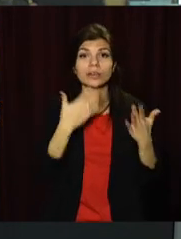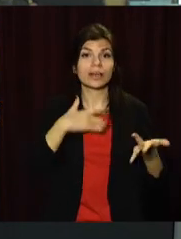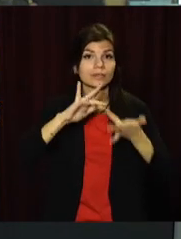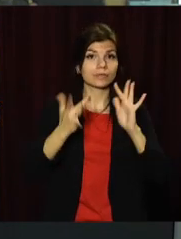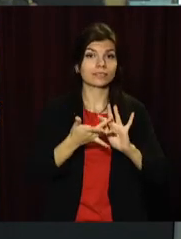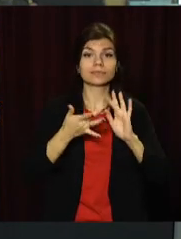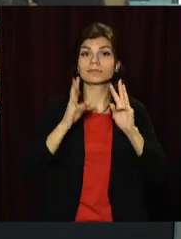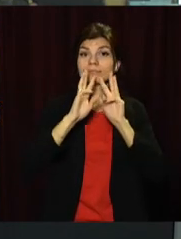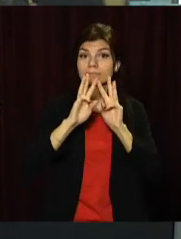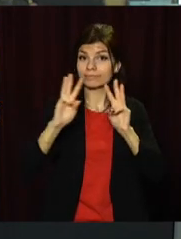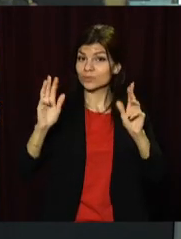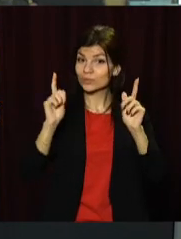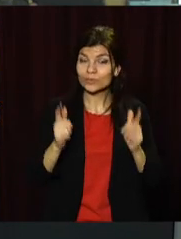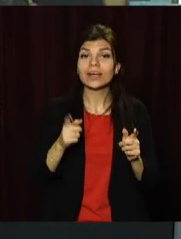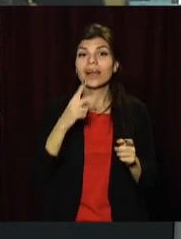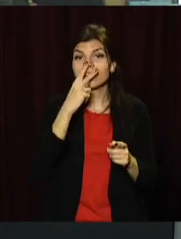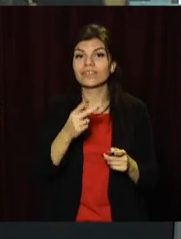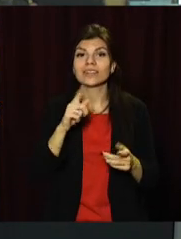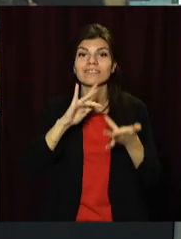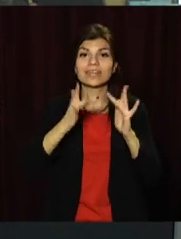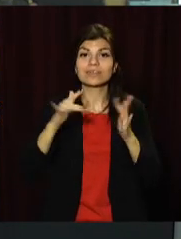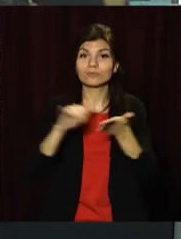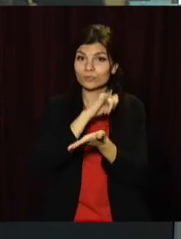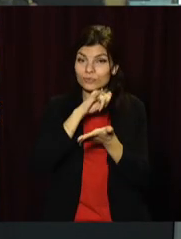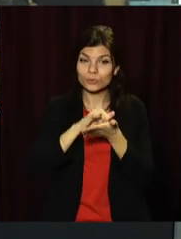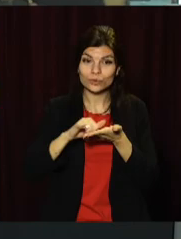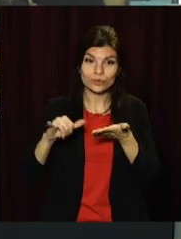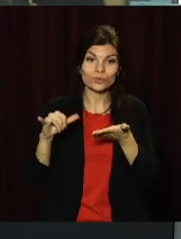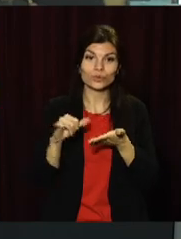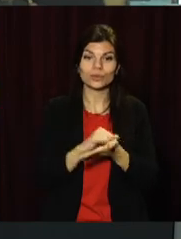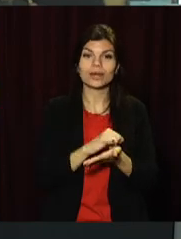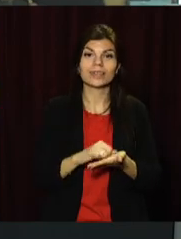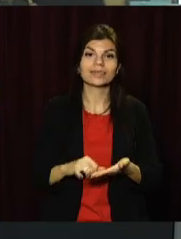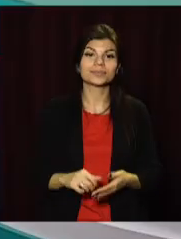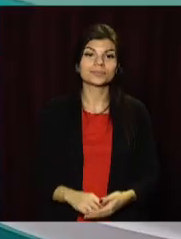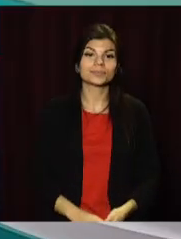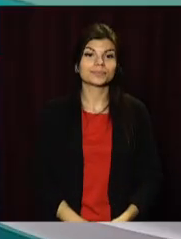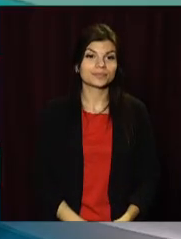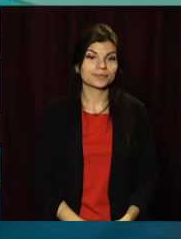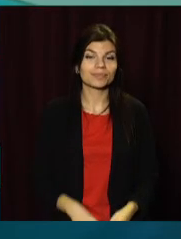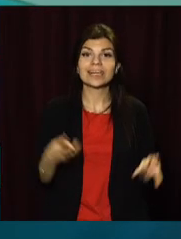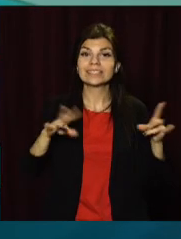сайті opentv.media, дивіться сюжети в соціальних мережах та на нашому YouTube-каналі.